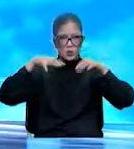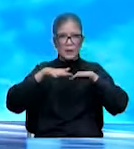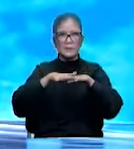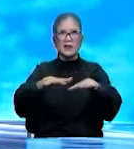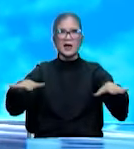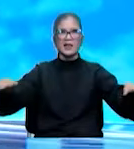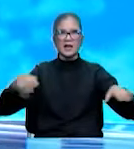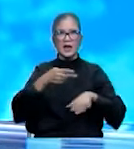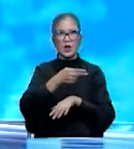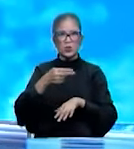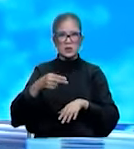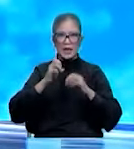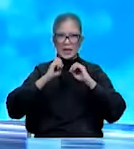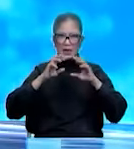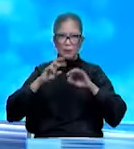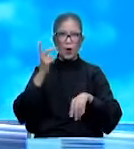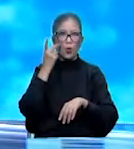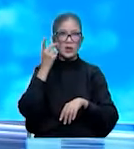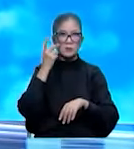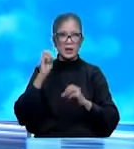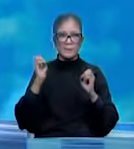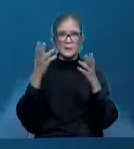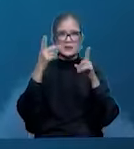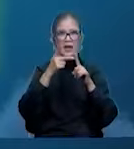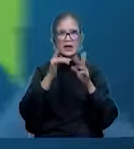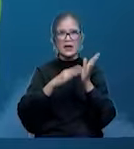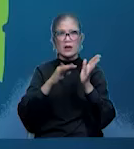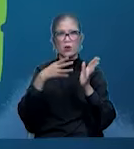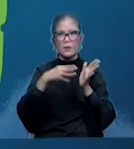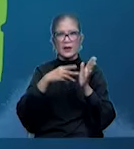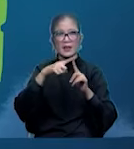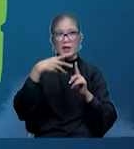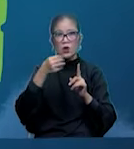juga mengimbau waspada bencana hidrometeorologi.